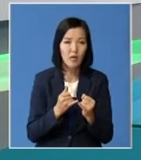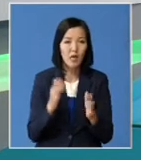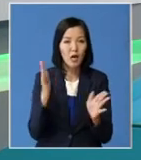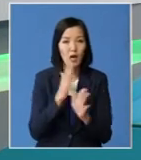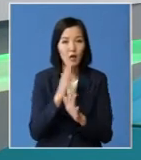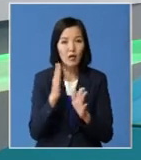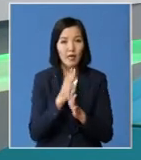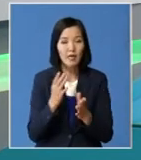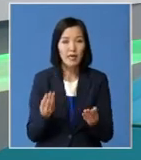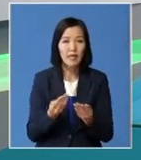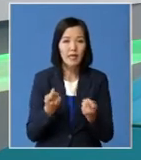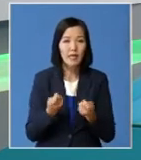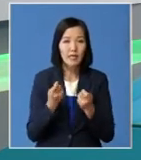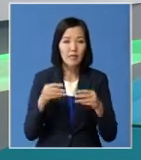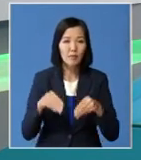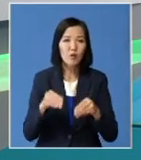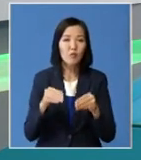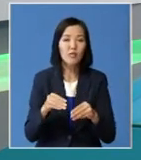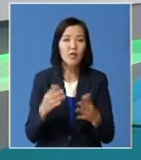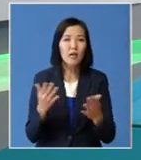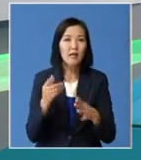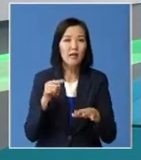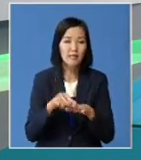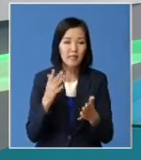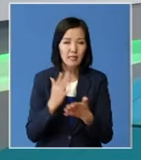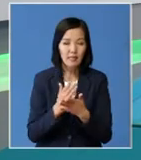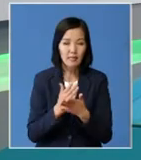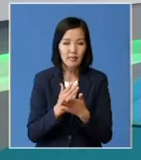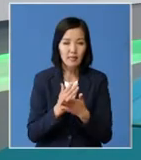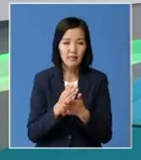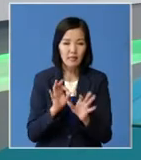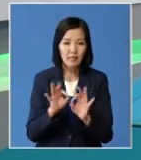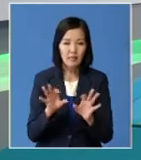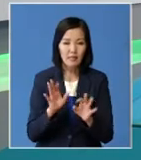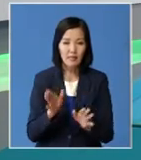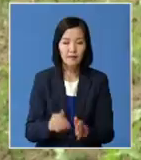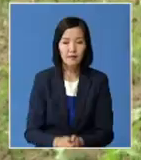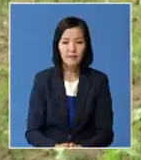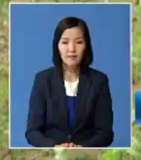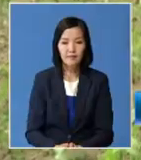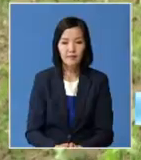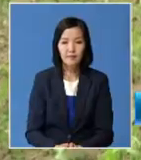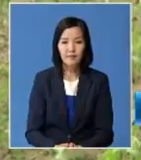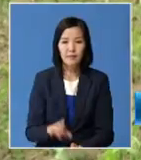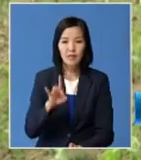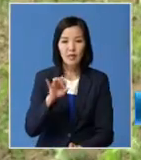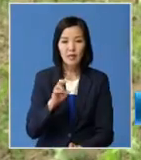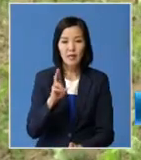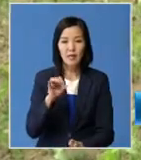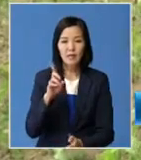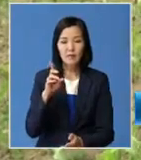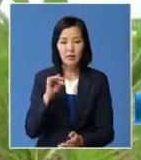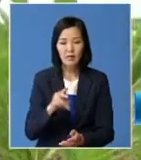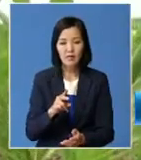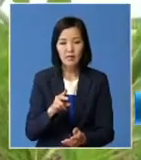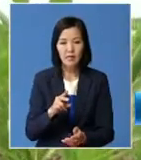райы егіс пен бау-бақшаға қалай әсер етеді? Жеремген дихандармен тілшіміз сұхбаттасып келді. Рахымжан Өскебаев бұл күндері